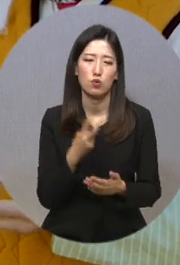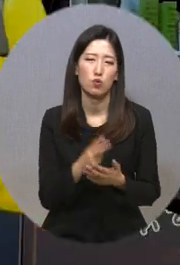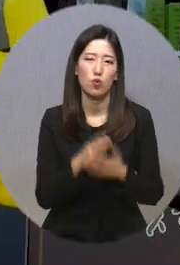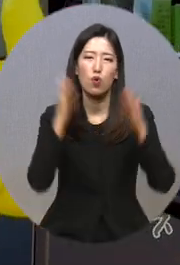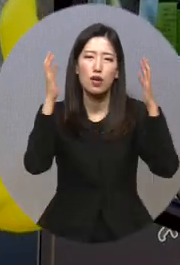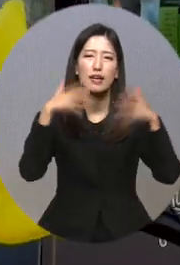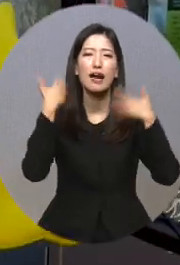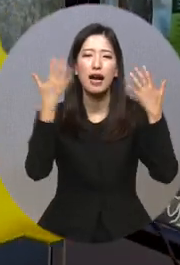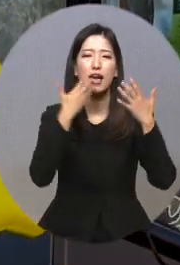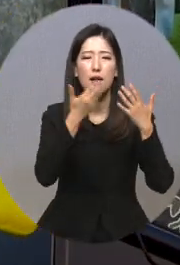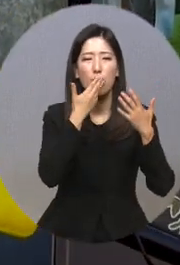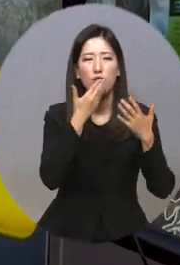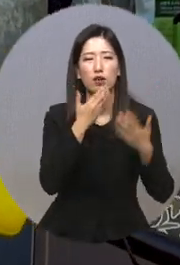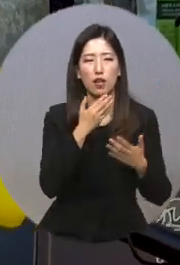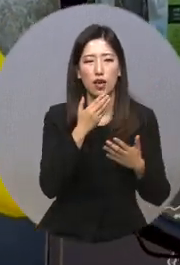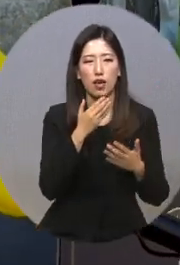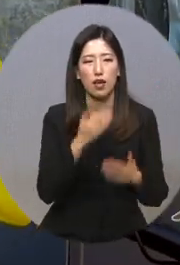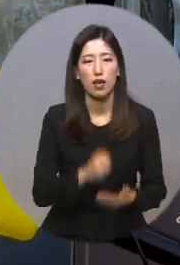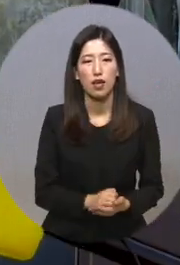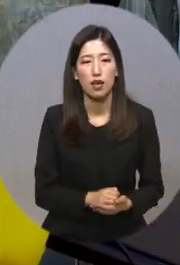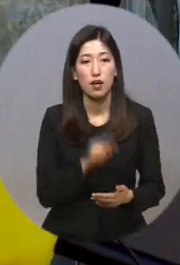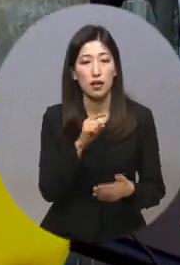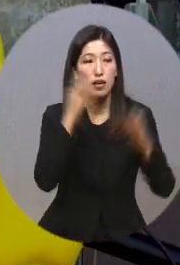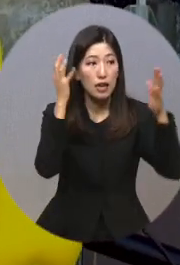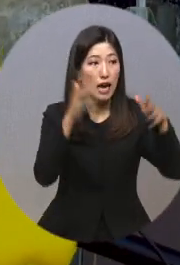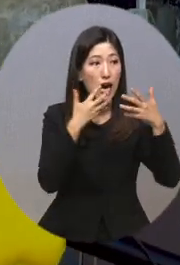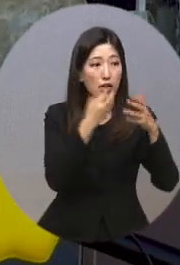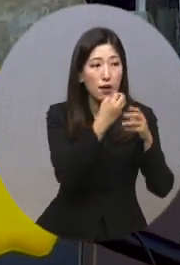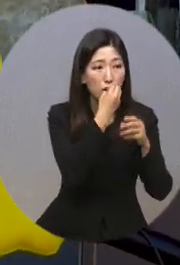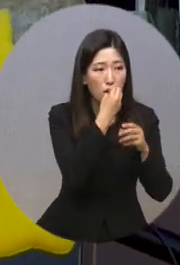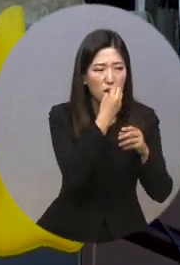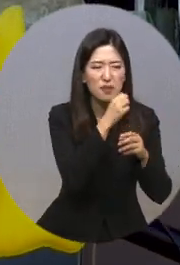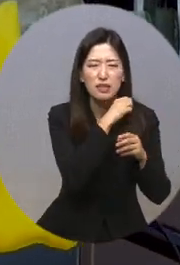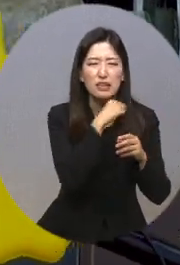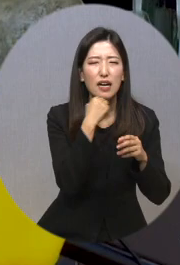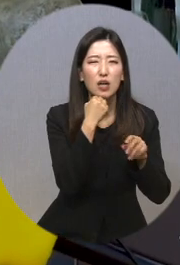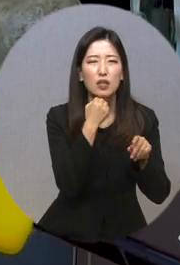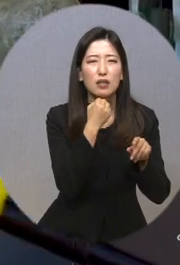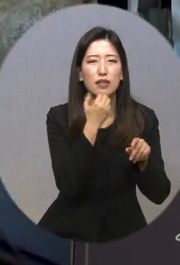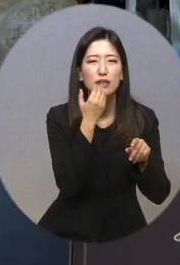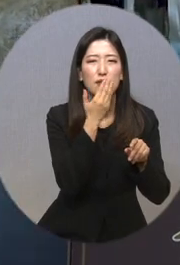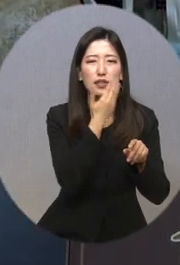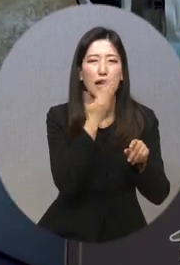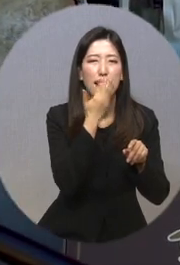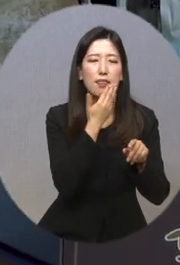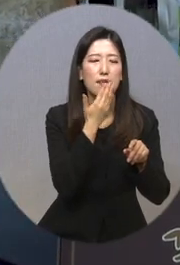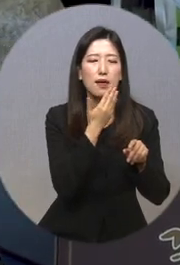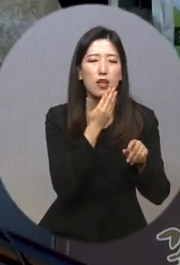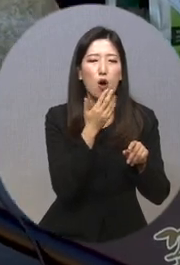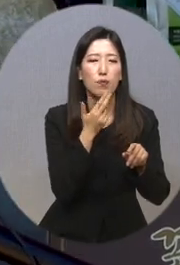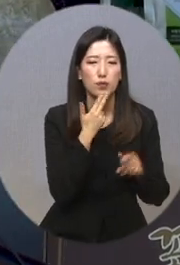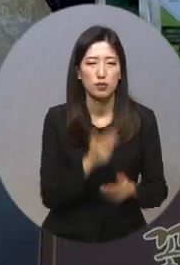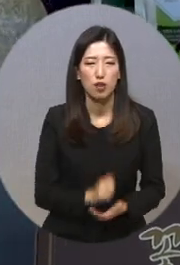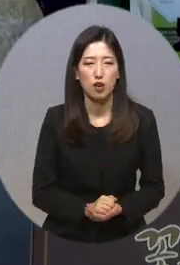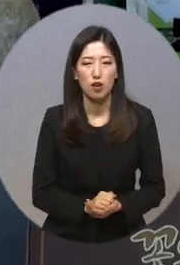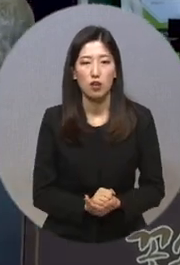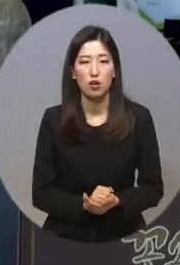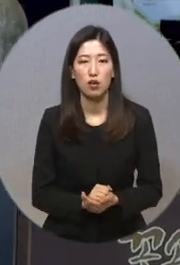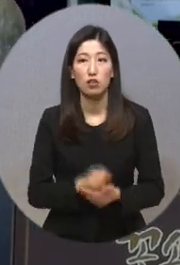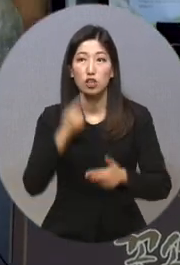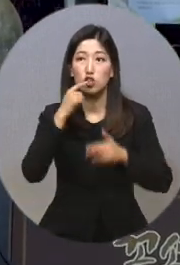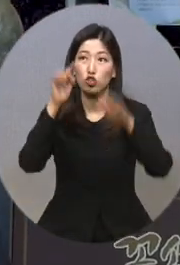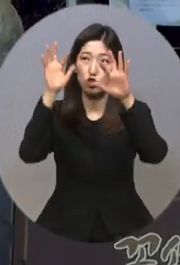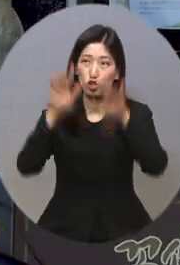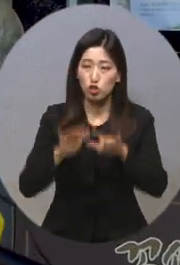틀립니다. 가을에 캔 것은 단맛이 없어요. 근데 지금 눈이 이제 알아서 그렇습니다. 눈이 오고 땅이 얼었다